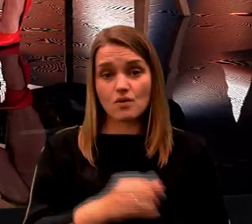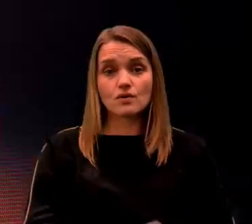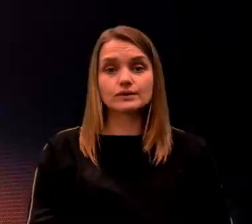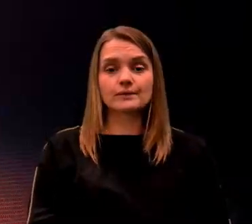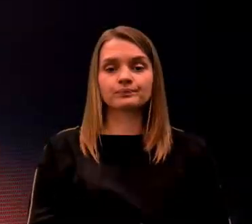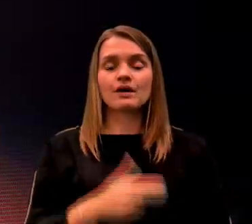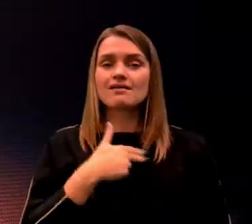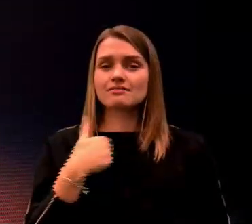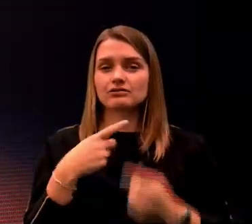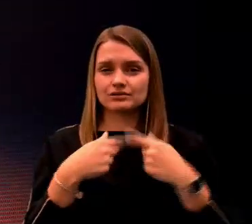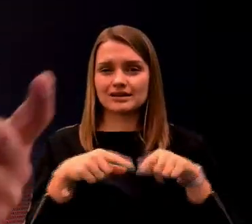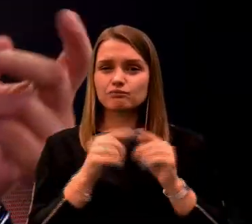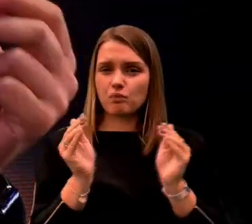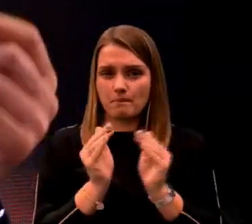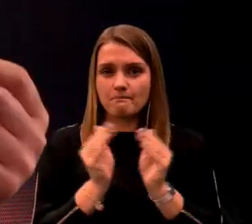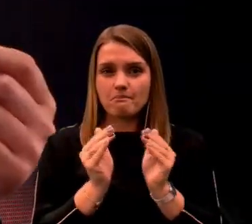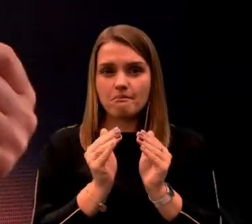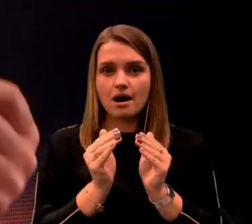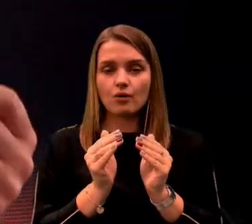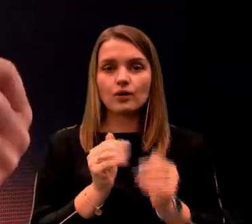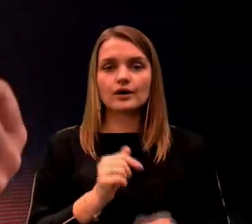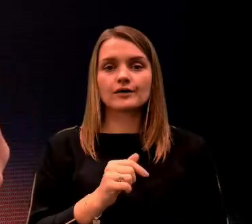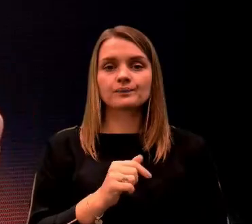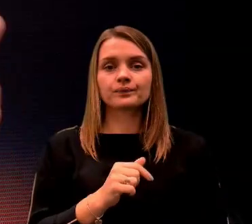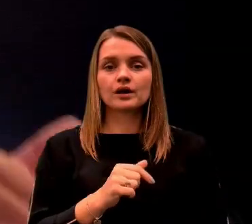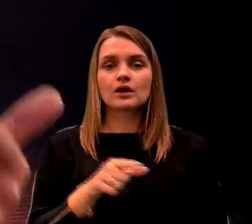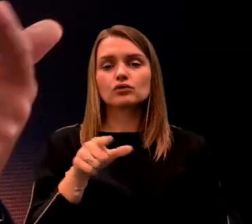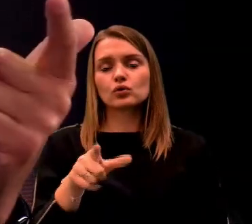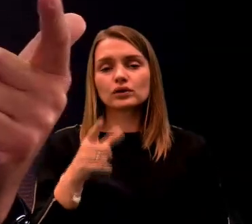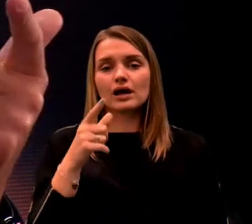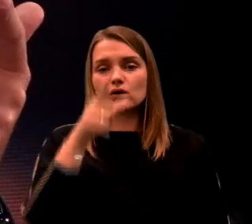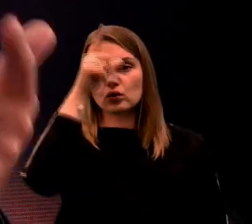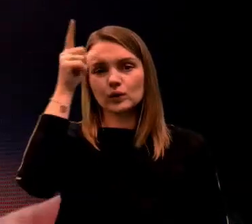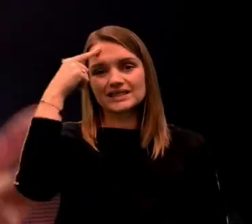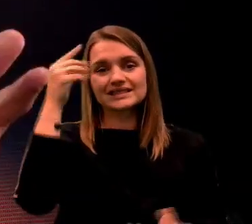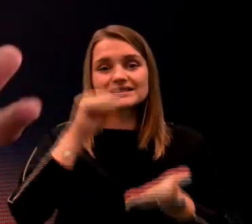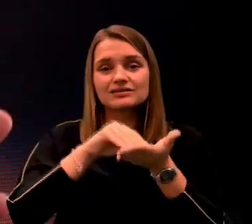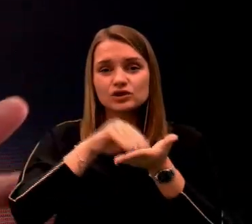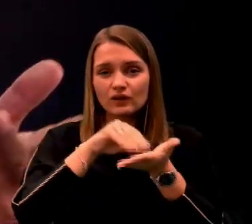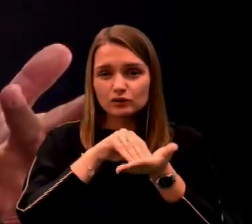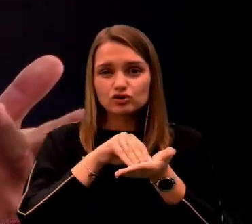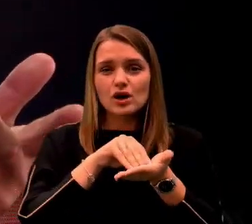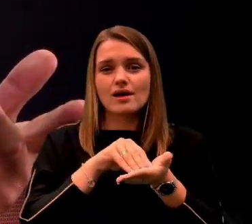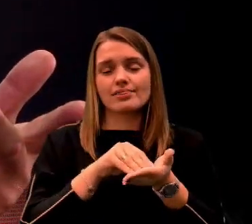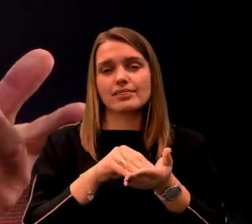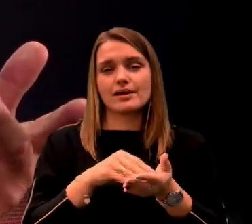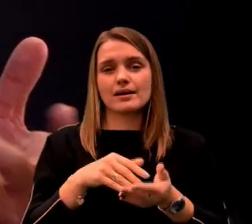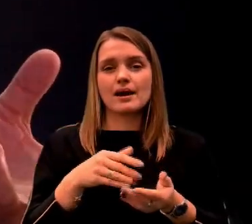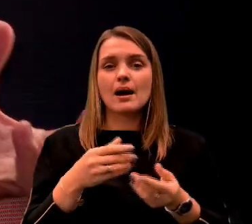zespole niedużym, grupującym ludzi z doświadczeniem strategicznym, komunikacyjnym,